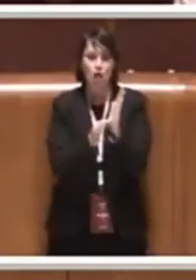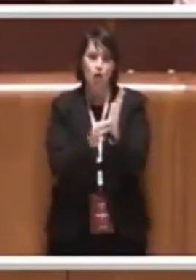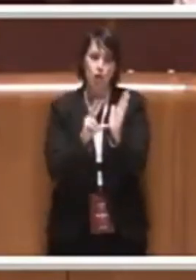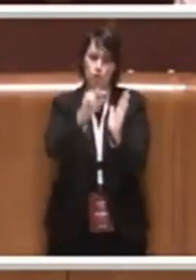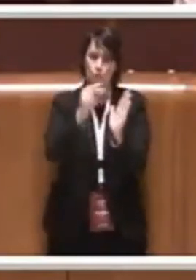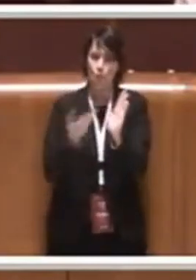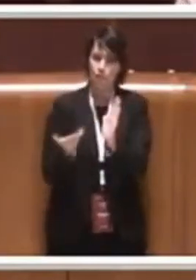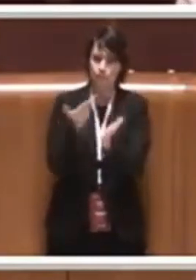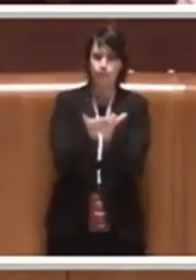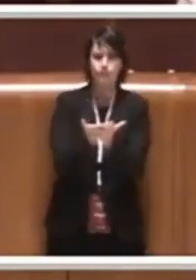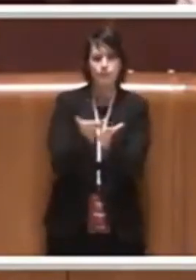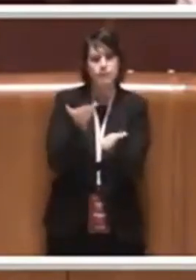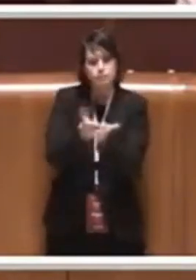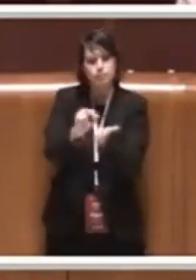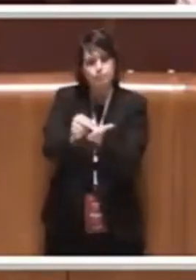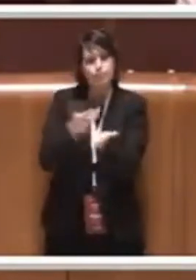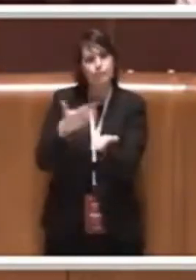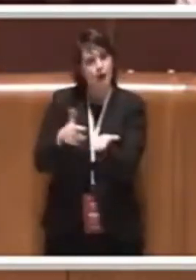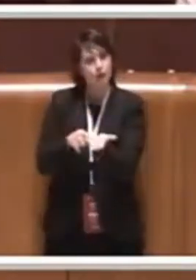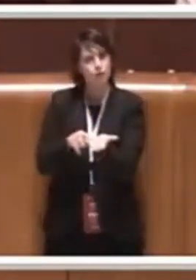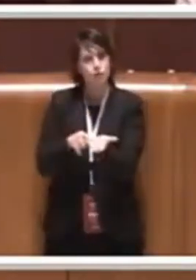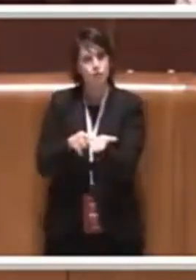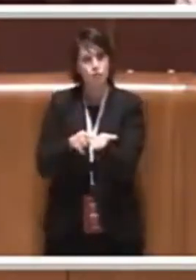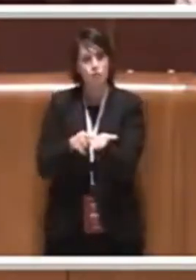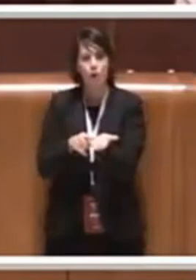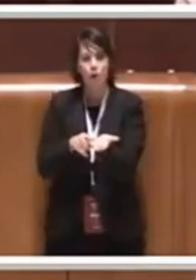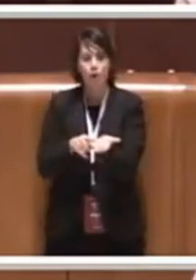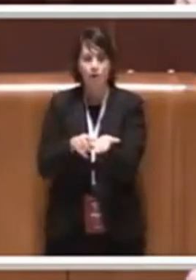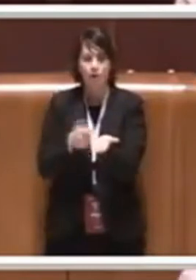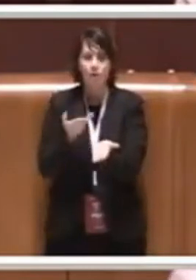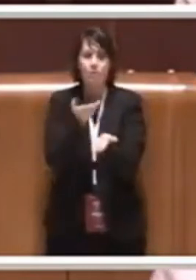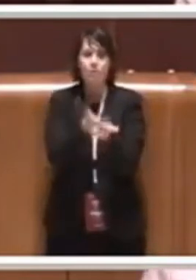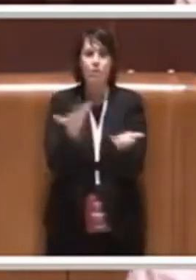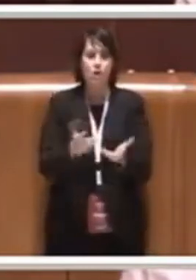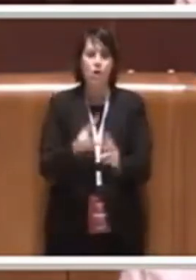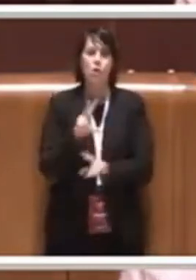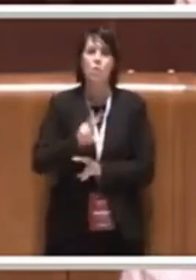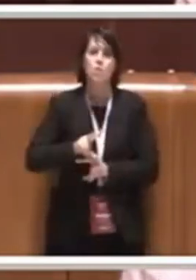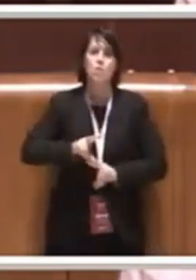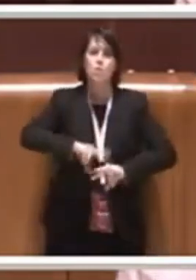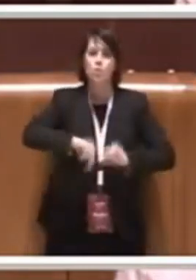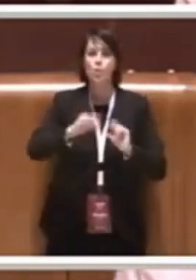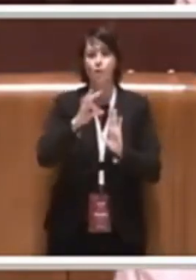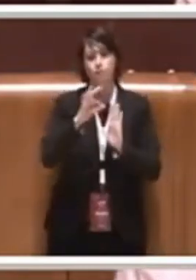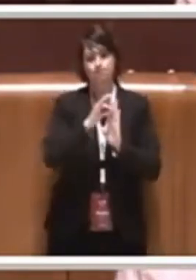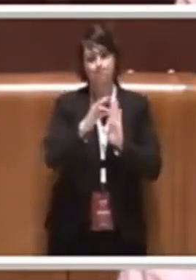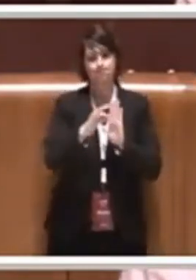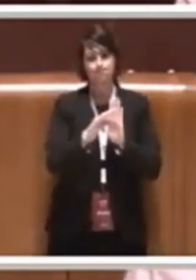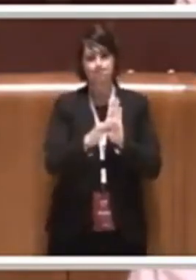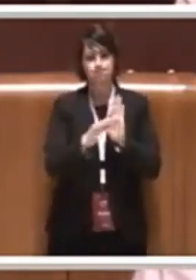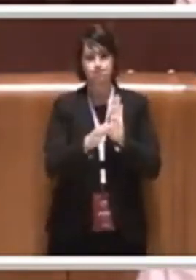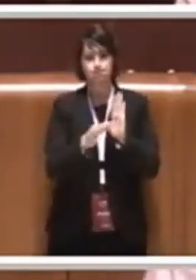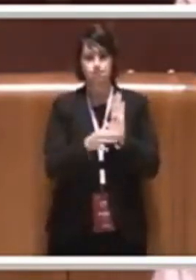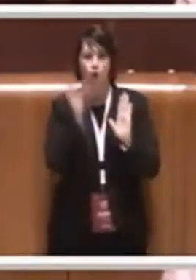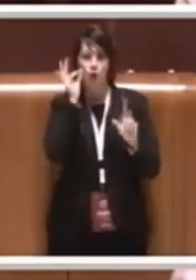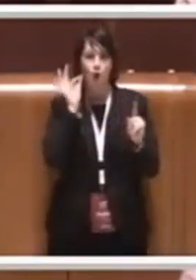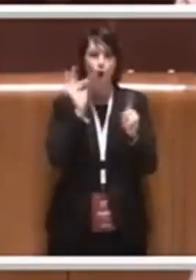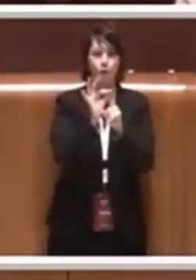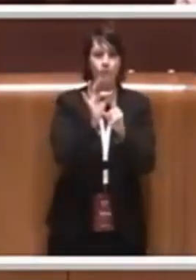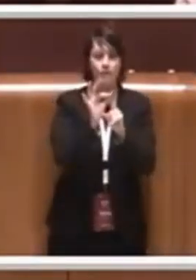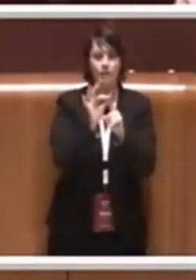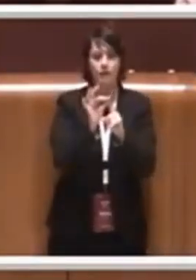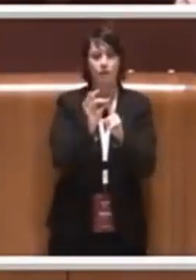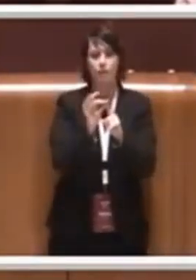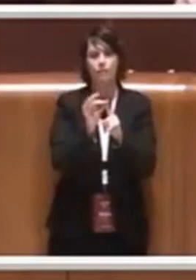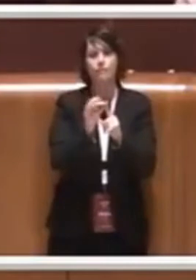di fatto di una nuova disciplina per implementare i poteri di Roma Capitale a livello regionale, attività che è